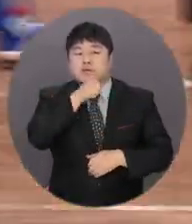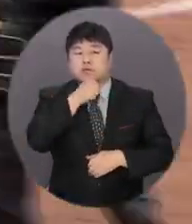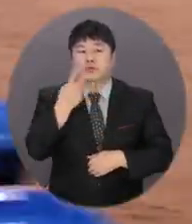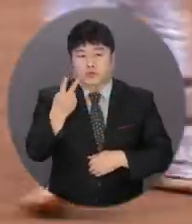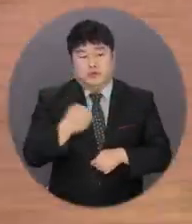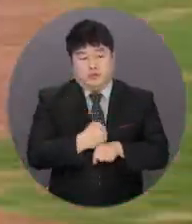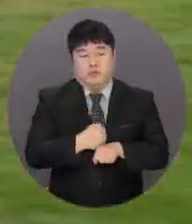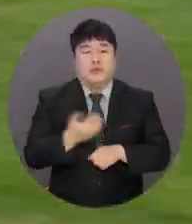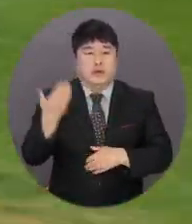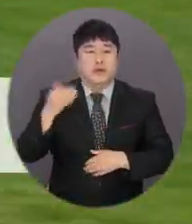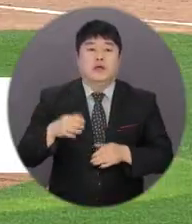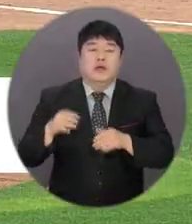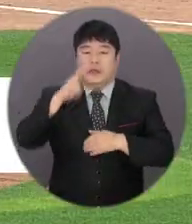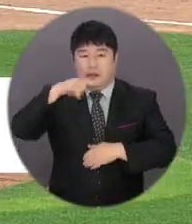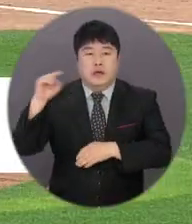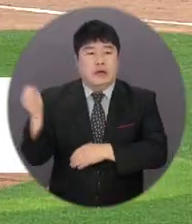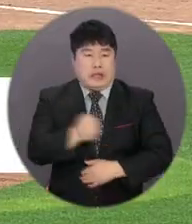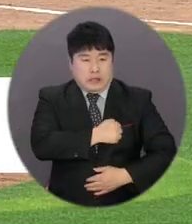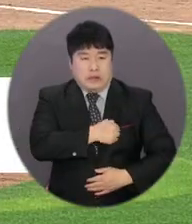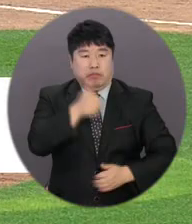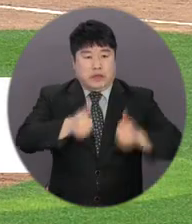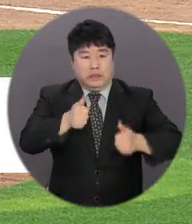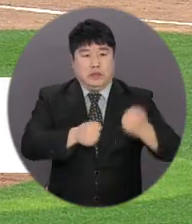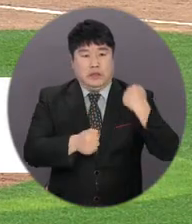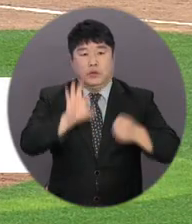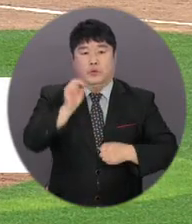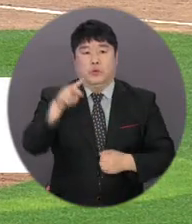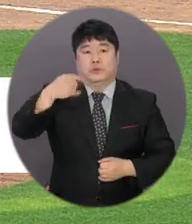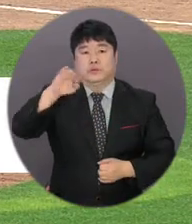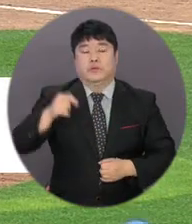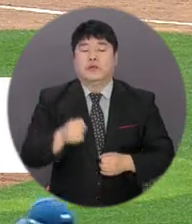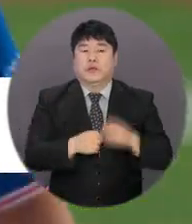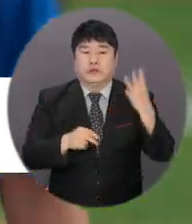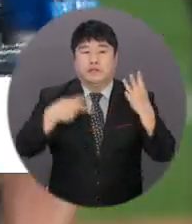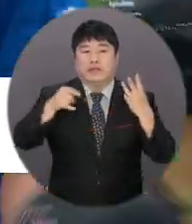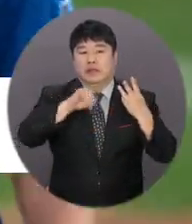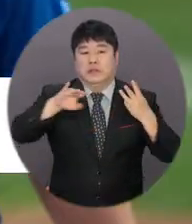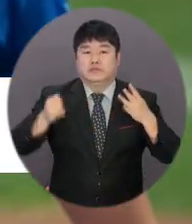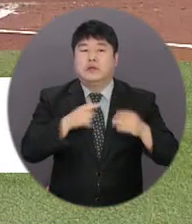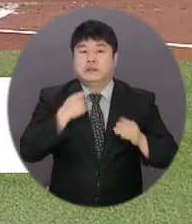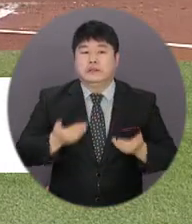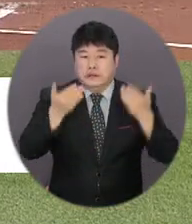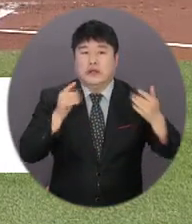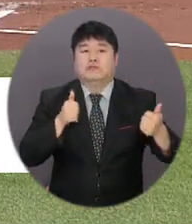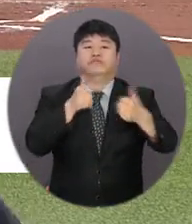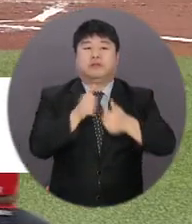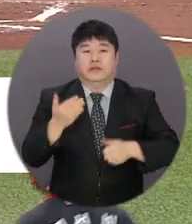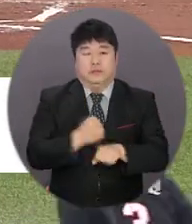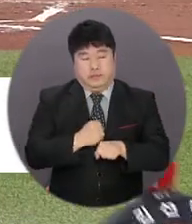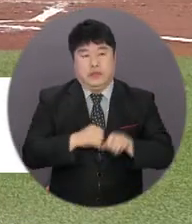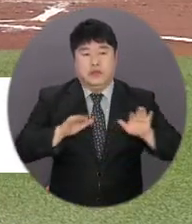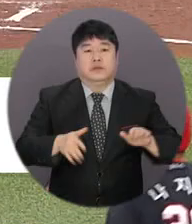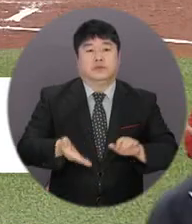지난 일요일 기아는 시종일관 답답한 경기력으로 오승환의 300세이브 대기로 희생양이 됐습니다. 시즌 초반